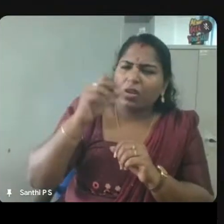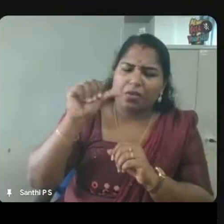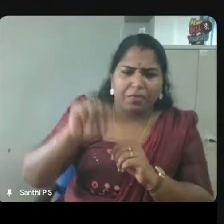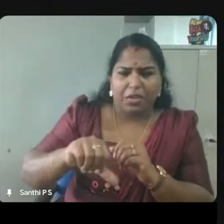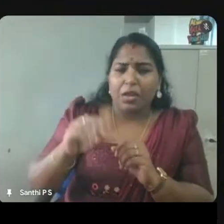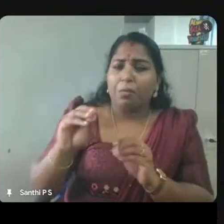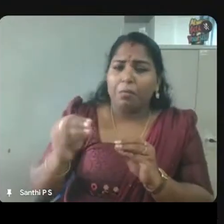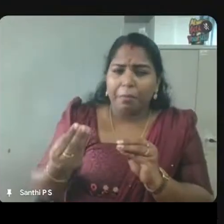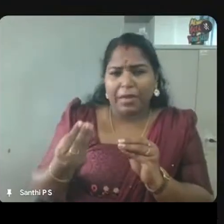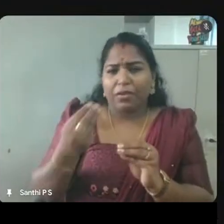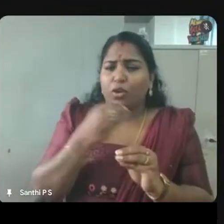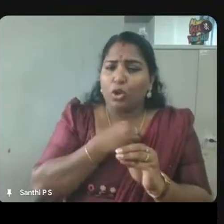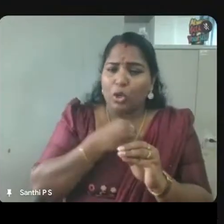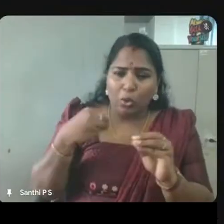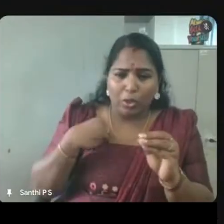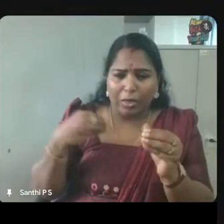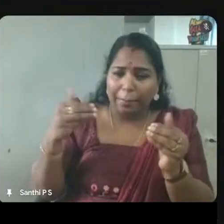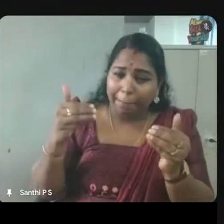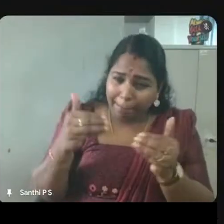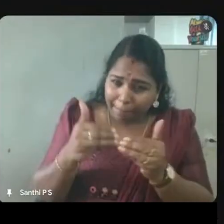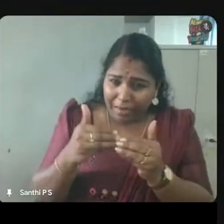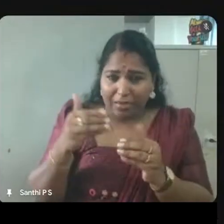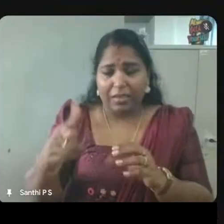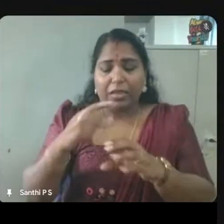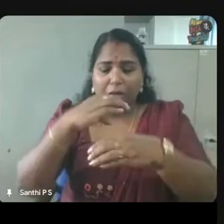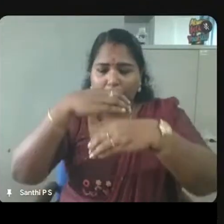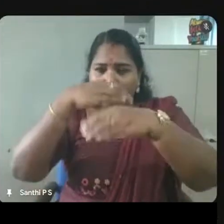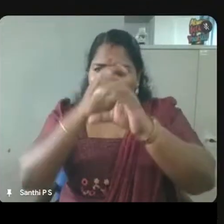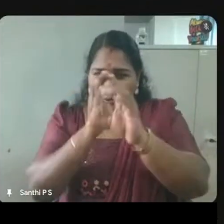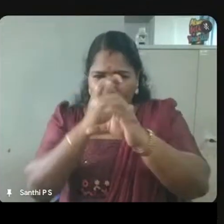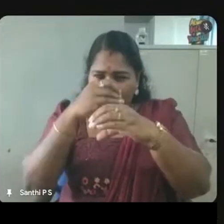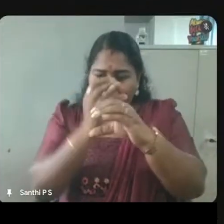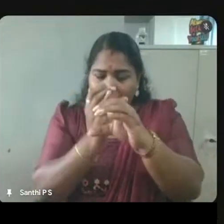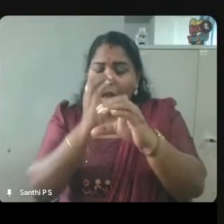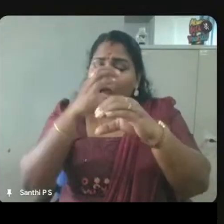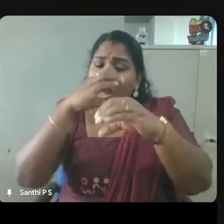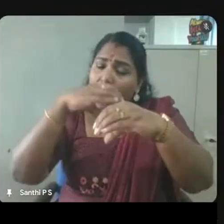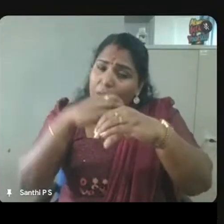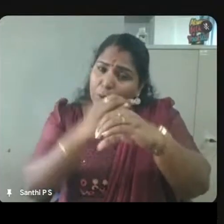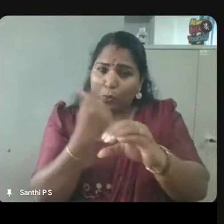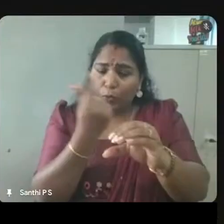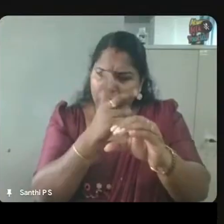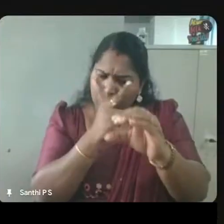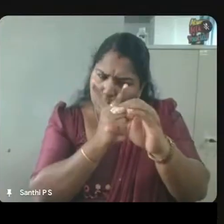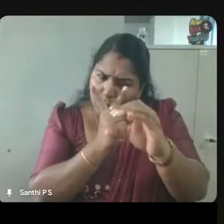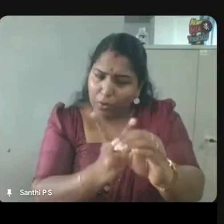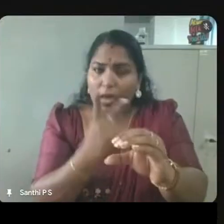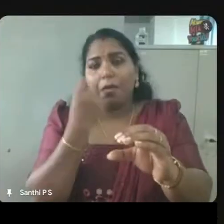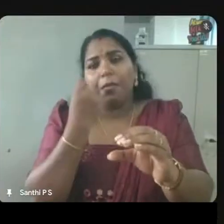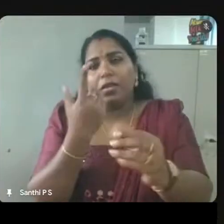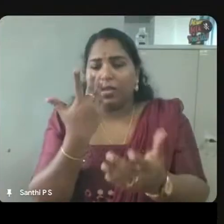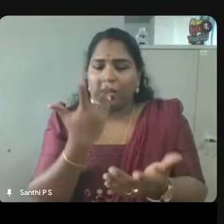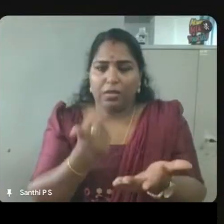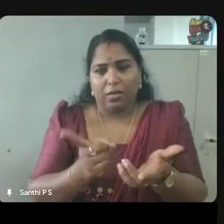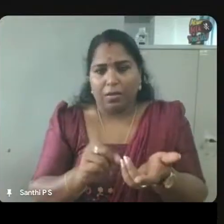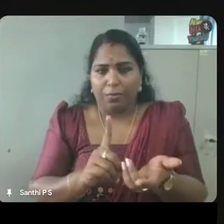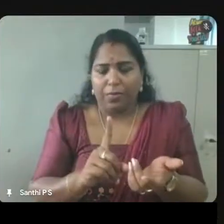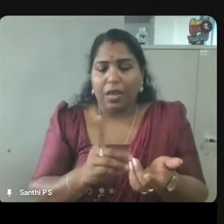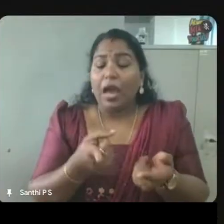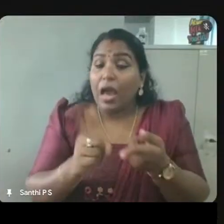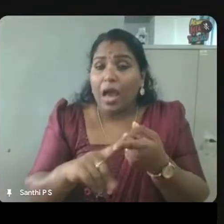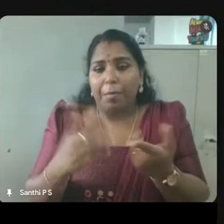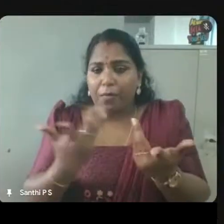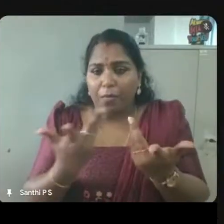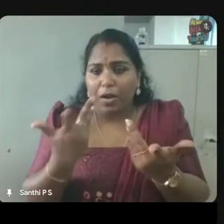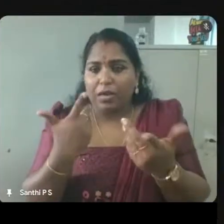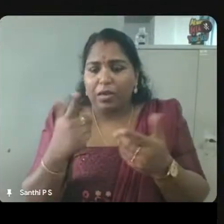ലാമ്പ് ബയോ മൈക്രോസ്കോപ്പ് എന്ന് പറയുന്ന ഒരു ഇൻസ്ട്രുമെന്റിൽ ഇരുന്നാൽ മാത്രമേ ഞങ്ങൾക്ക് മാഗ്നിഫൈ ചെയ്ത് എത്രമാത്രം ആ ഇഞ്ചുറി